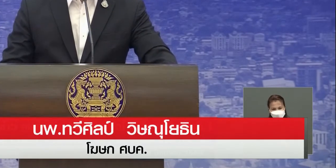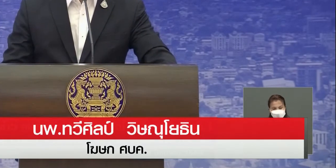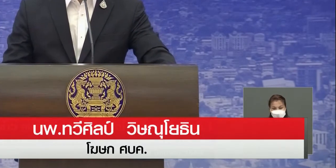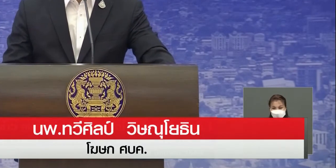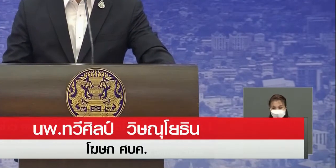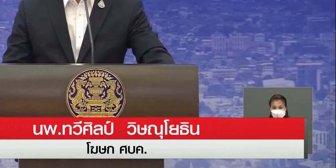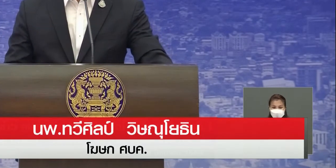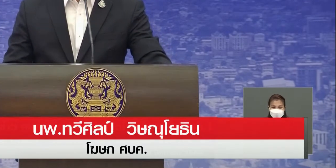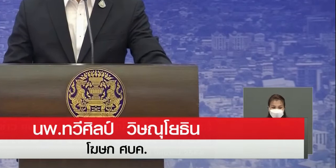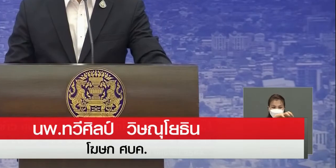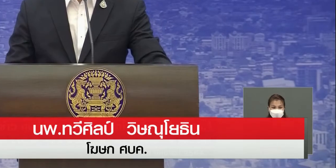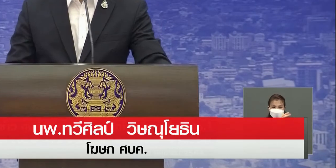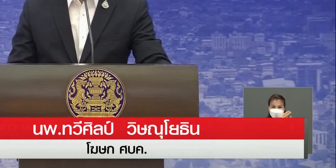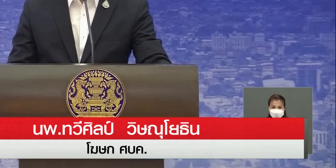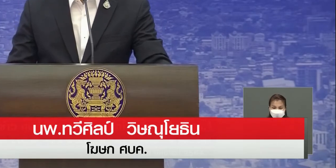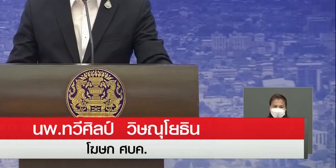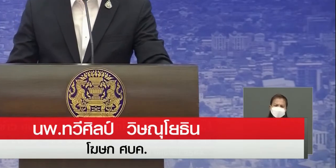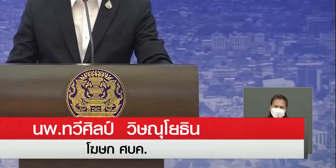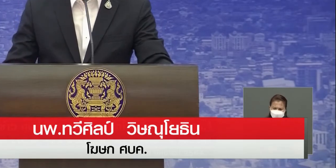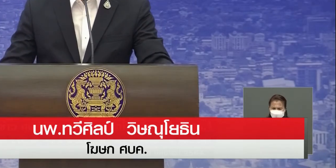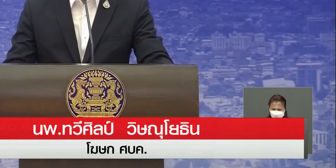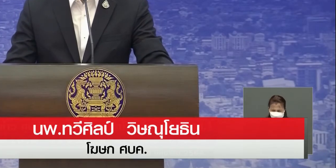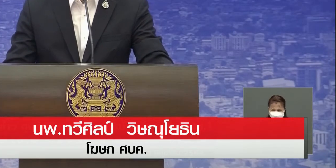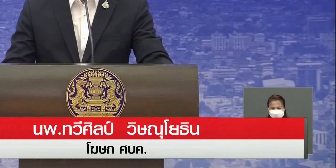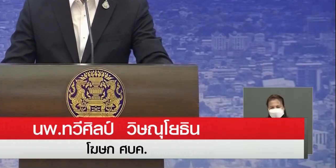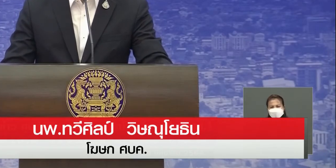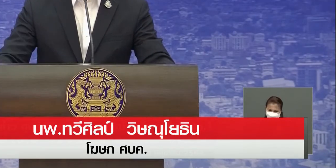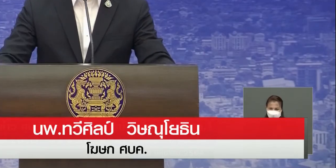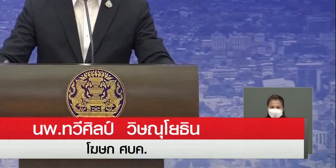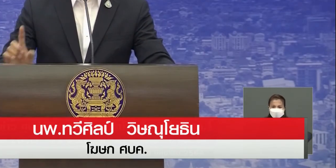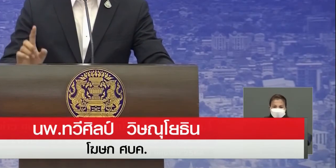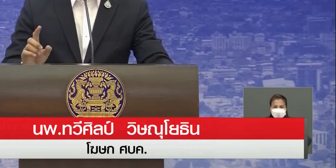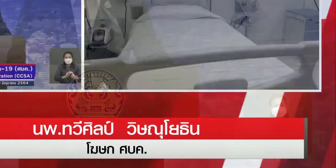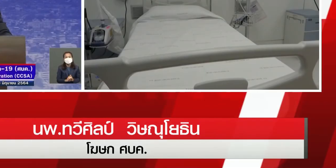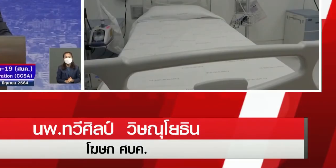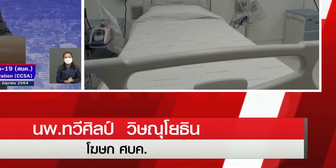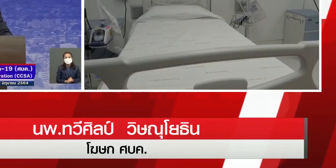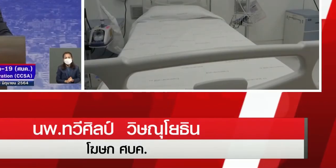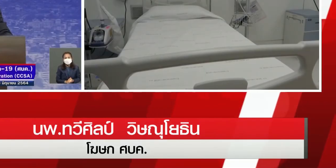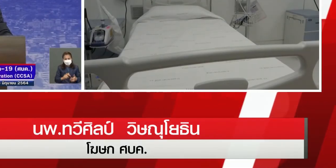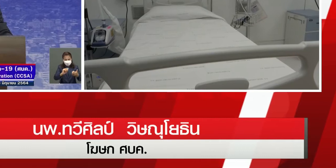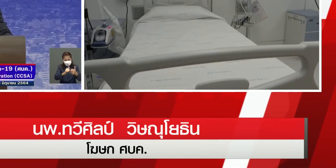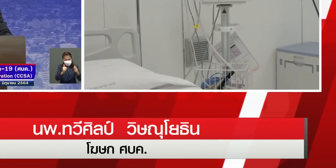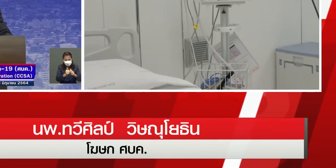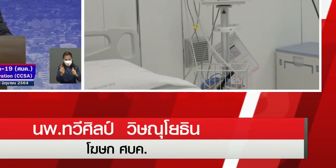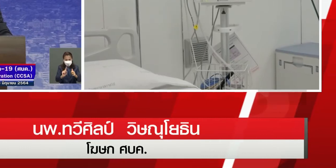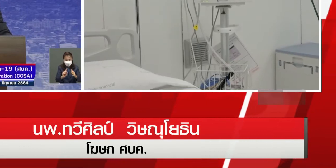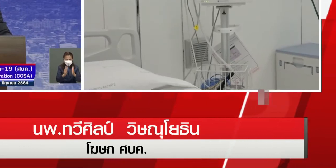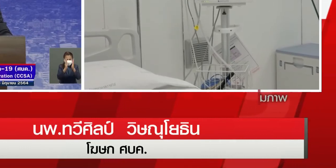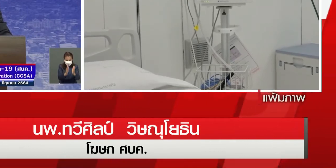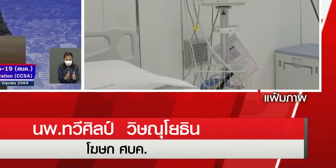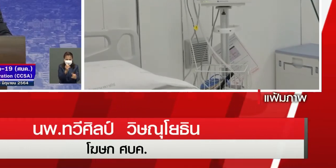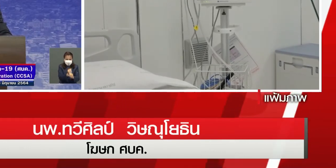ก็ไม่ใช่ว่าจะมีเตียงว่างเพราะฉะนั้นจะต้องมีหนทางใหม่ในการที่จะคุยกันส่วนที่จะเป็นคอขวดก็คือจะไม่มีบุคลากร